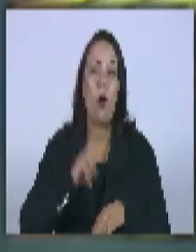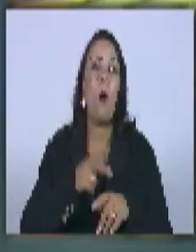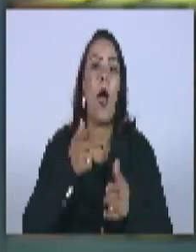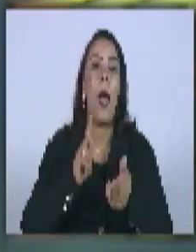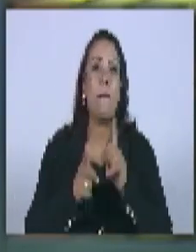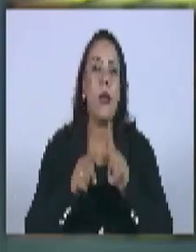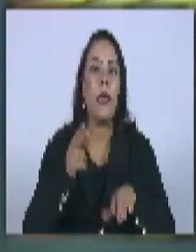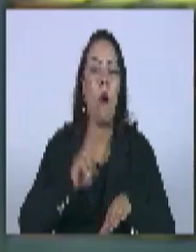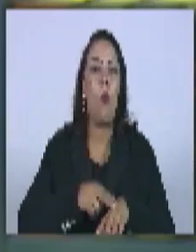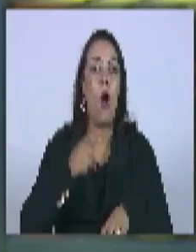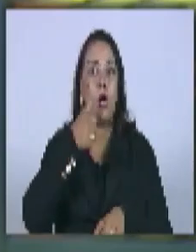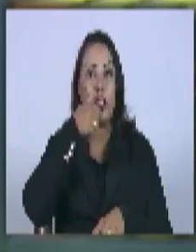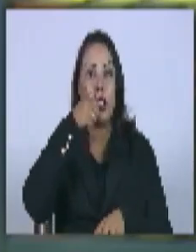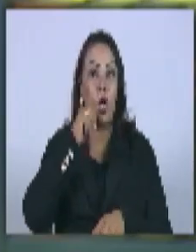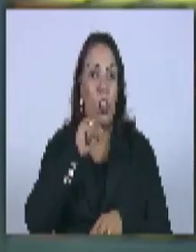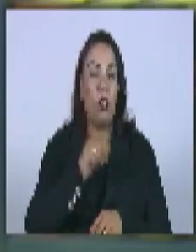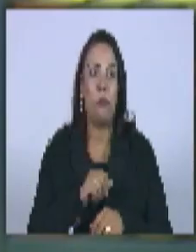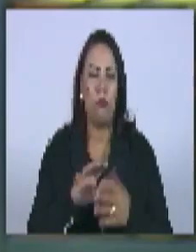المتحده